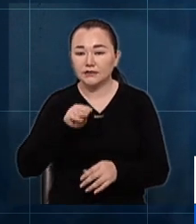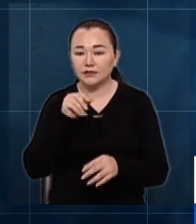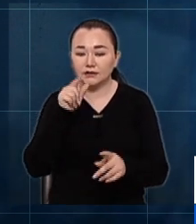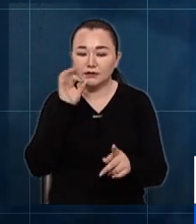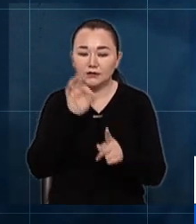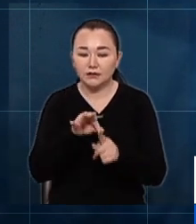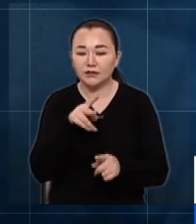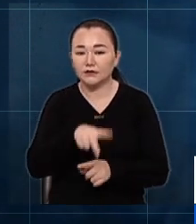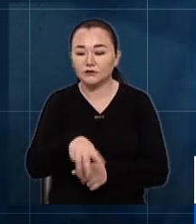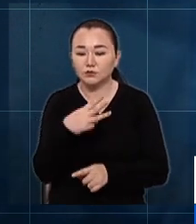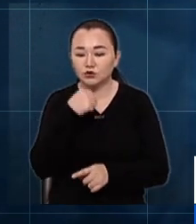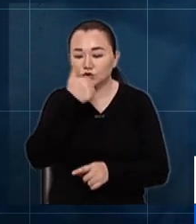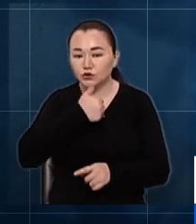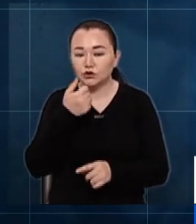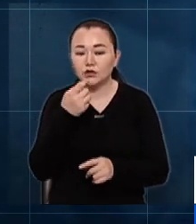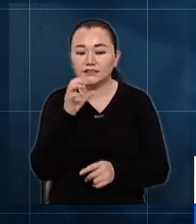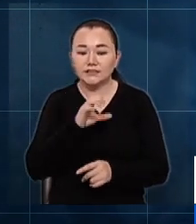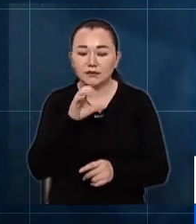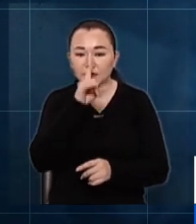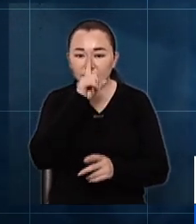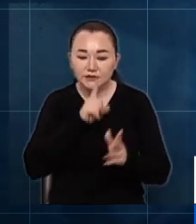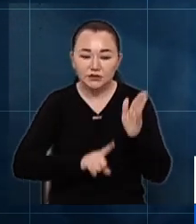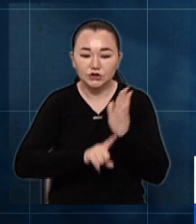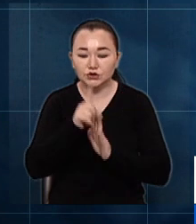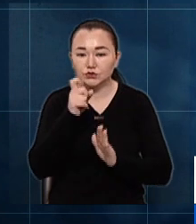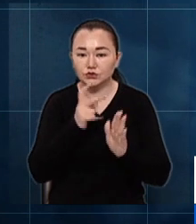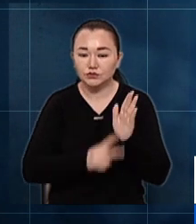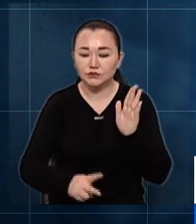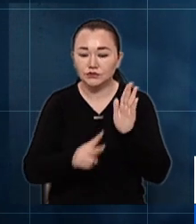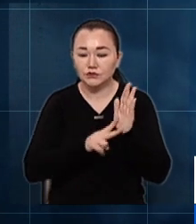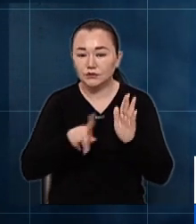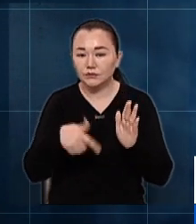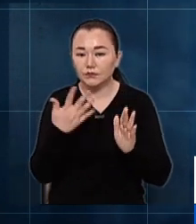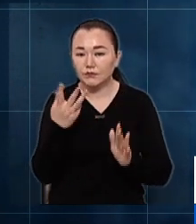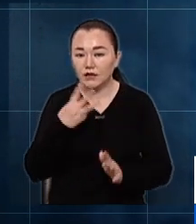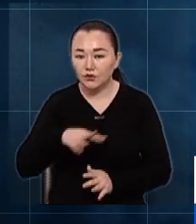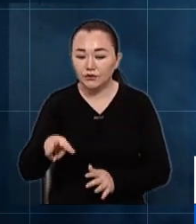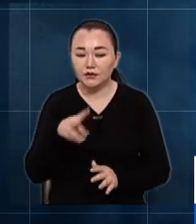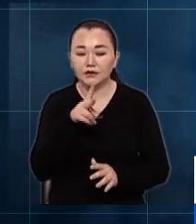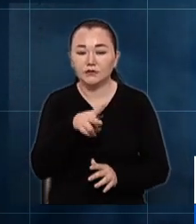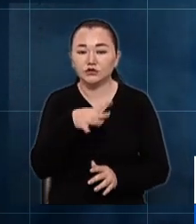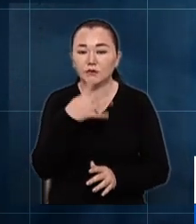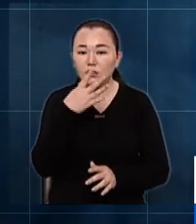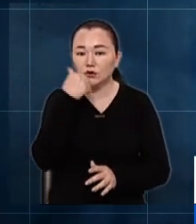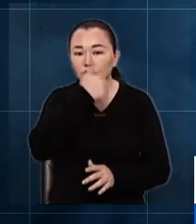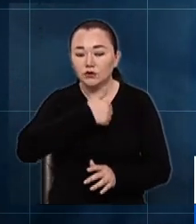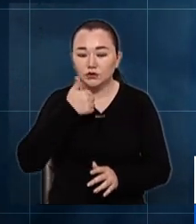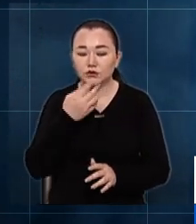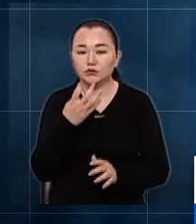қарастырылады. Яғни 2023 жылы қыркүйек айынан бастап 177,5 миллион теңге, 2024